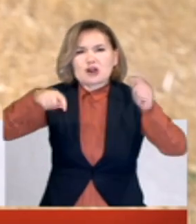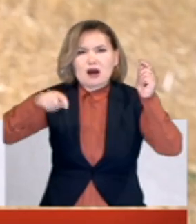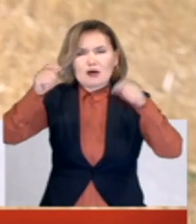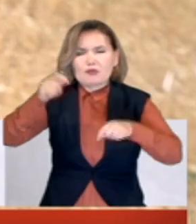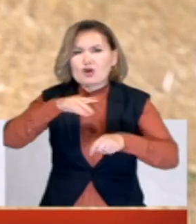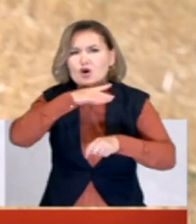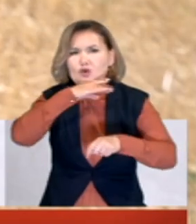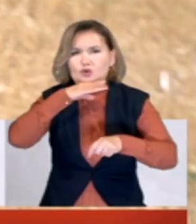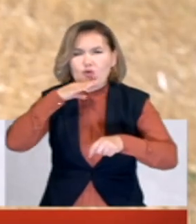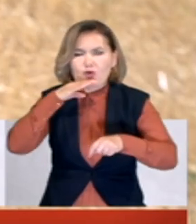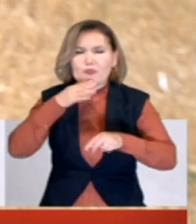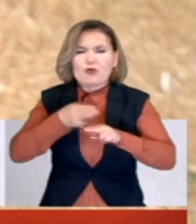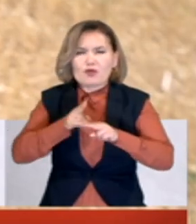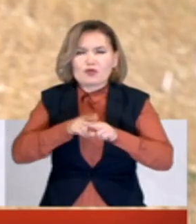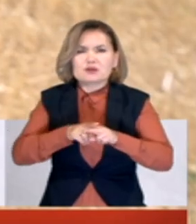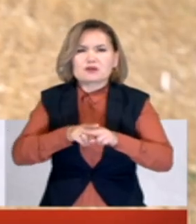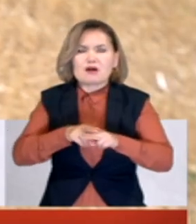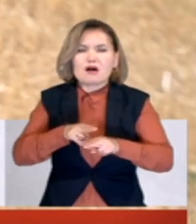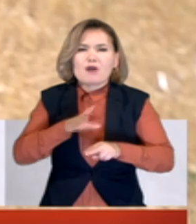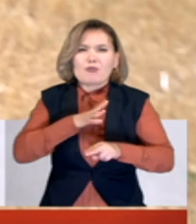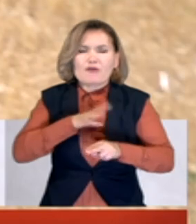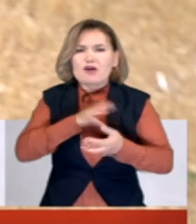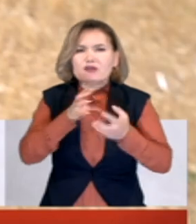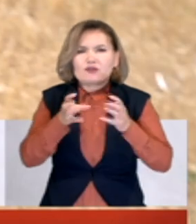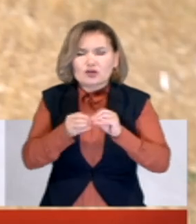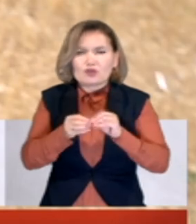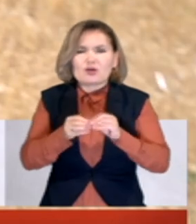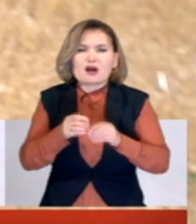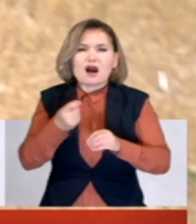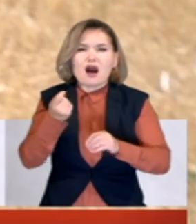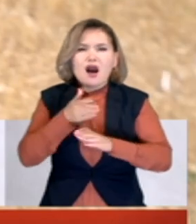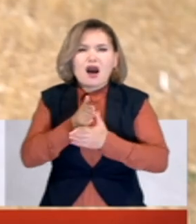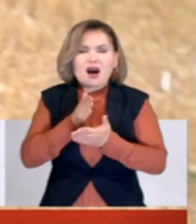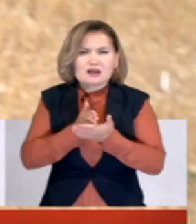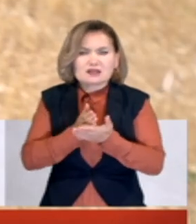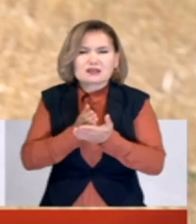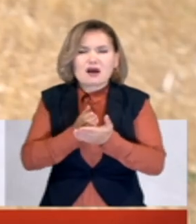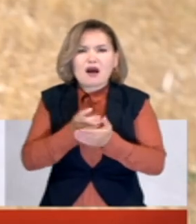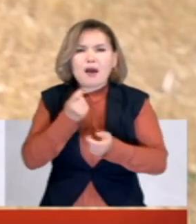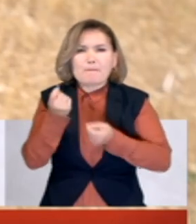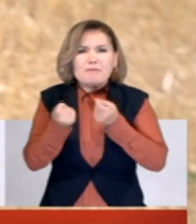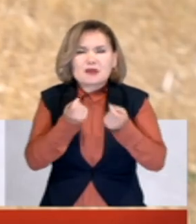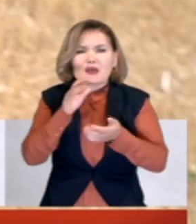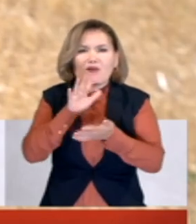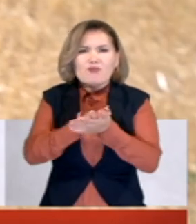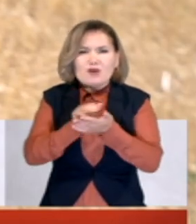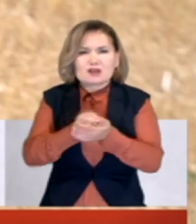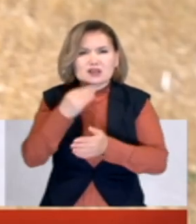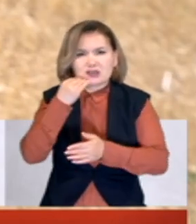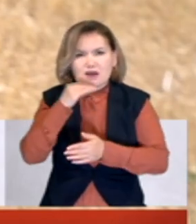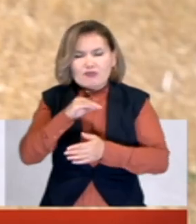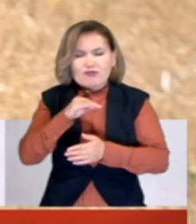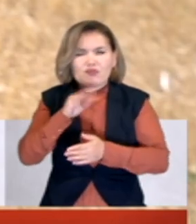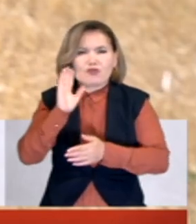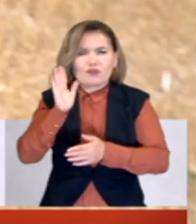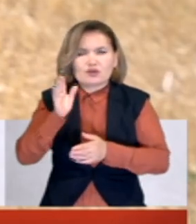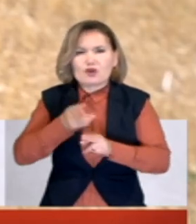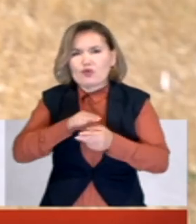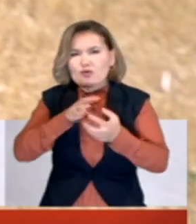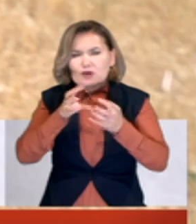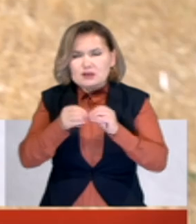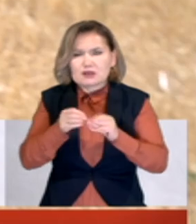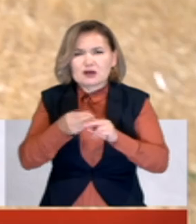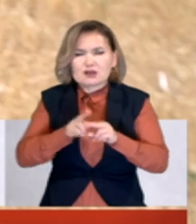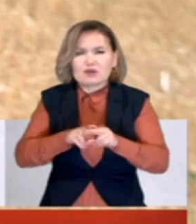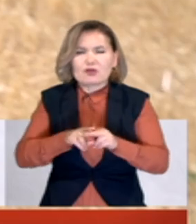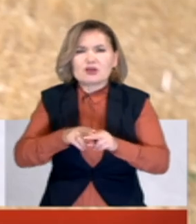мынау астың сапасына да әсер етеді. Өзі клей камина деген бізде аса көп болмайды, өзі бірде болады, бірде болмайды. Соны өзің қарасаңыздар, мынау суға